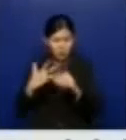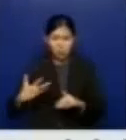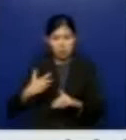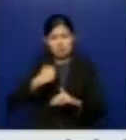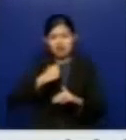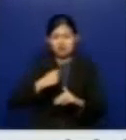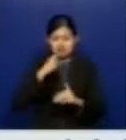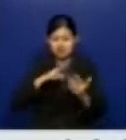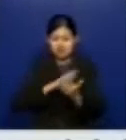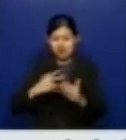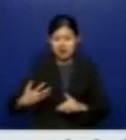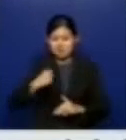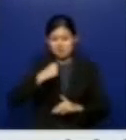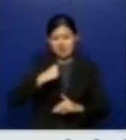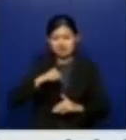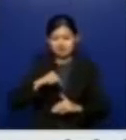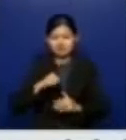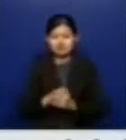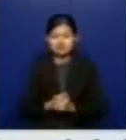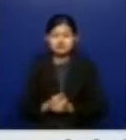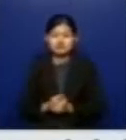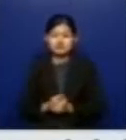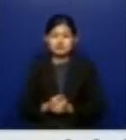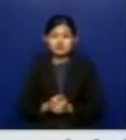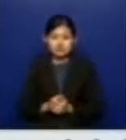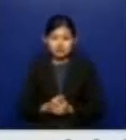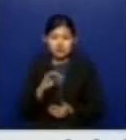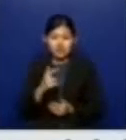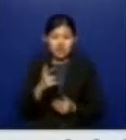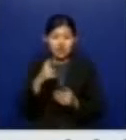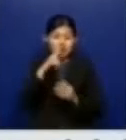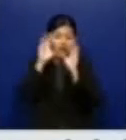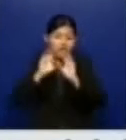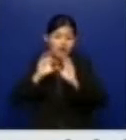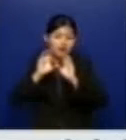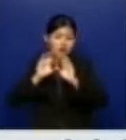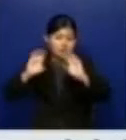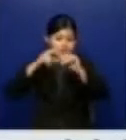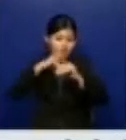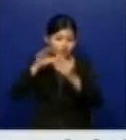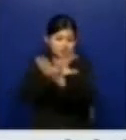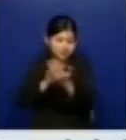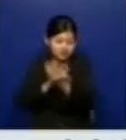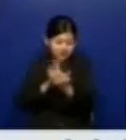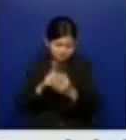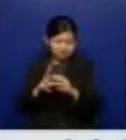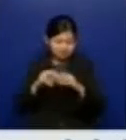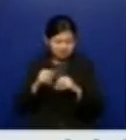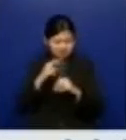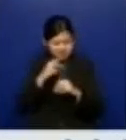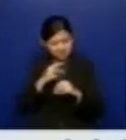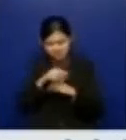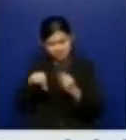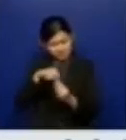ล้วท่านประธานครับเขาบอกว่ารัฐบาลไทยยอมรับว่าเศรษฐกิจไทยไม่